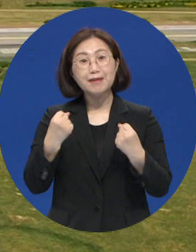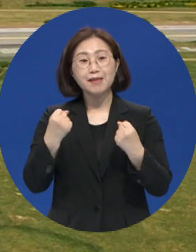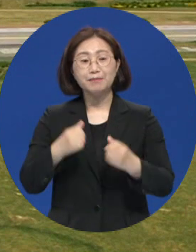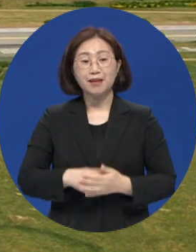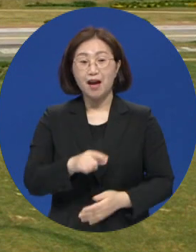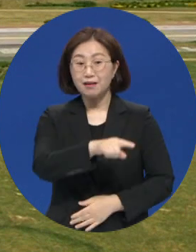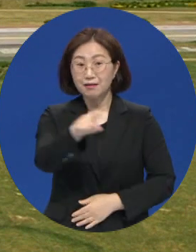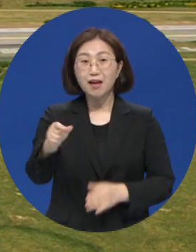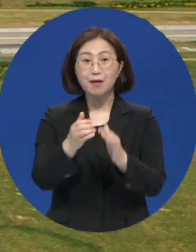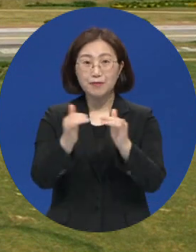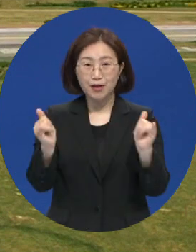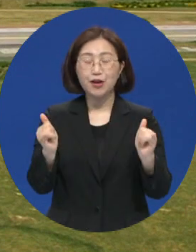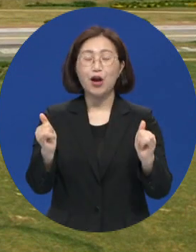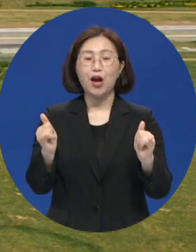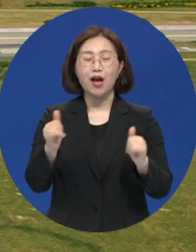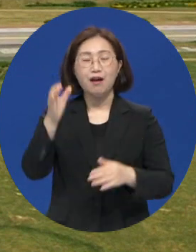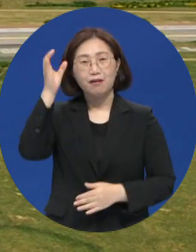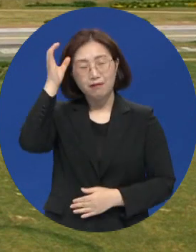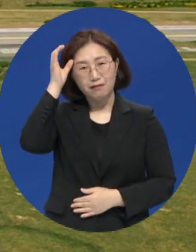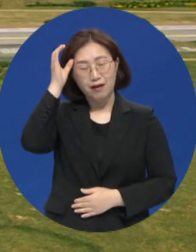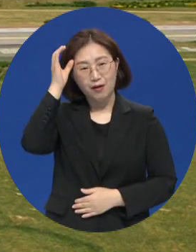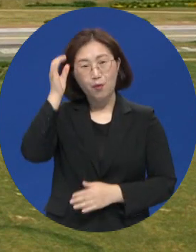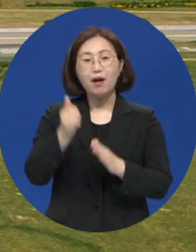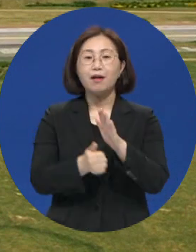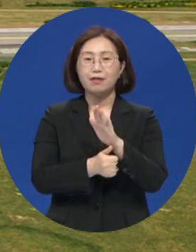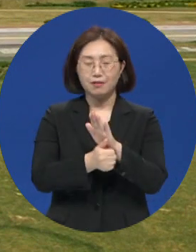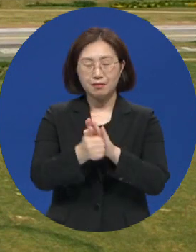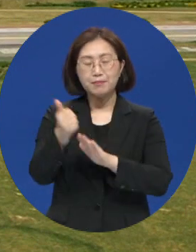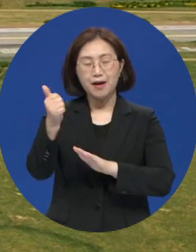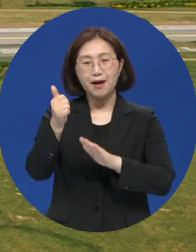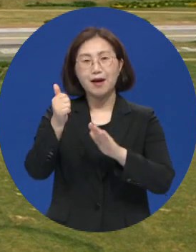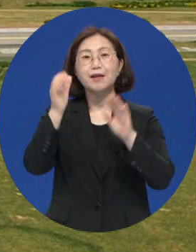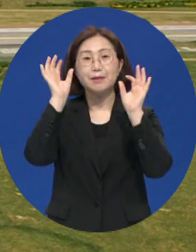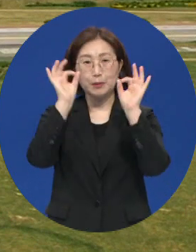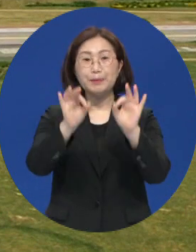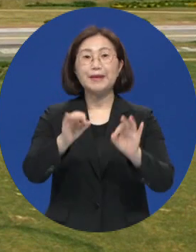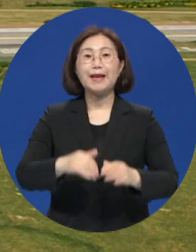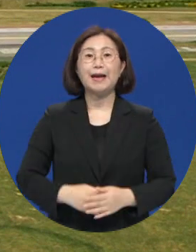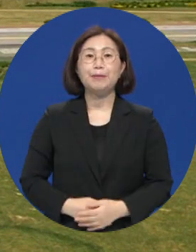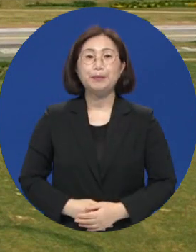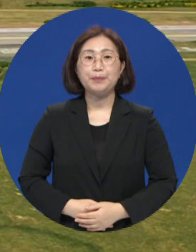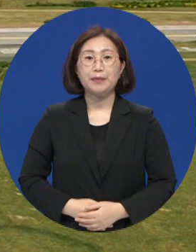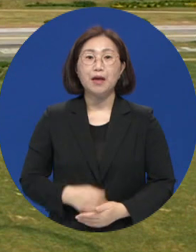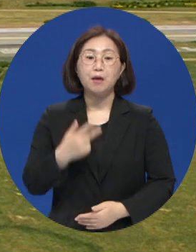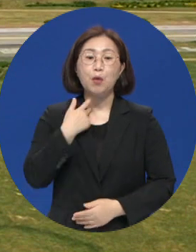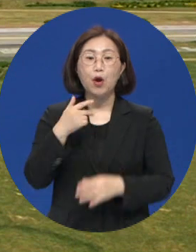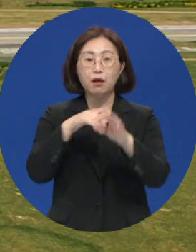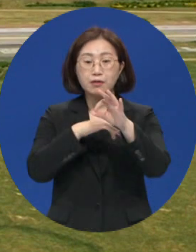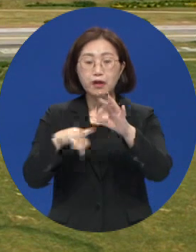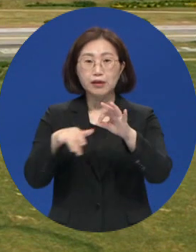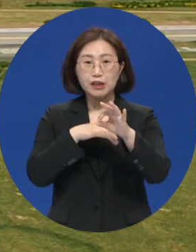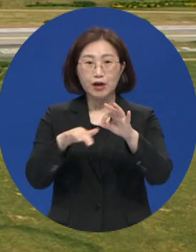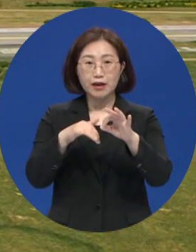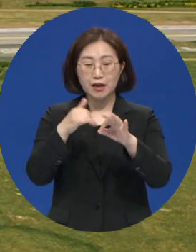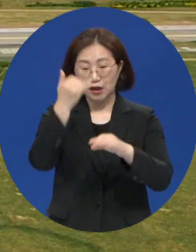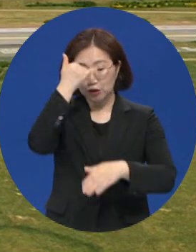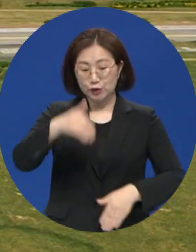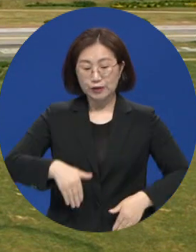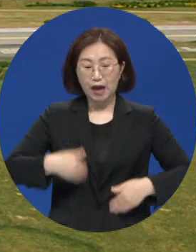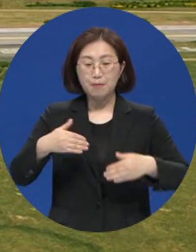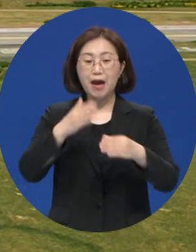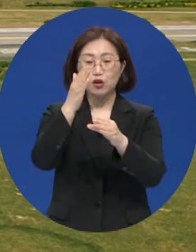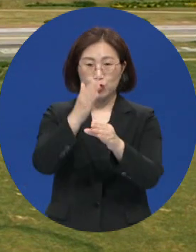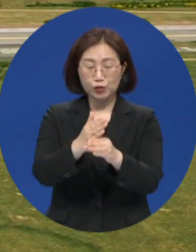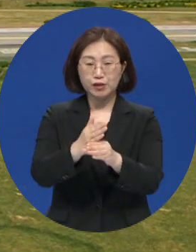그 분들에게서 기대와 희망을 느낍니다 보령 서천 이 충남의 중심으로